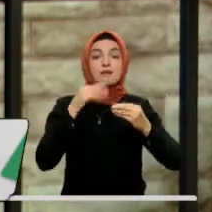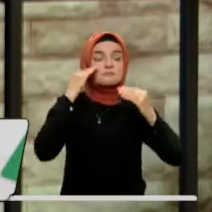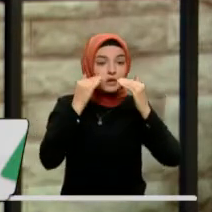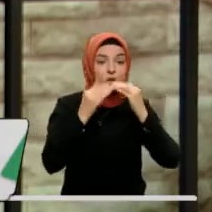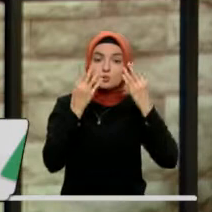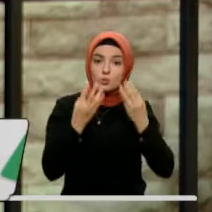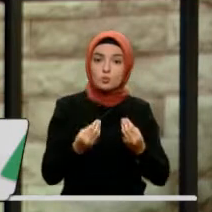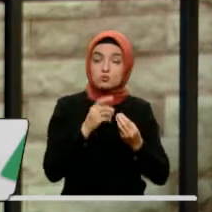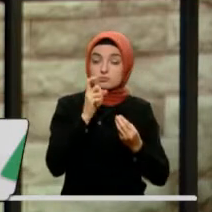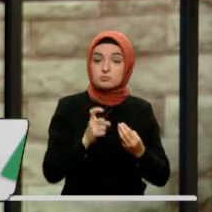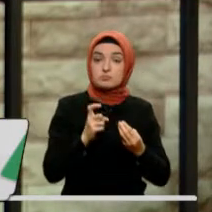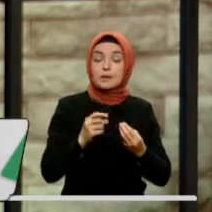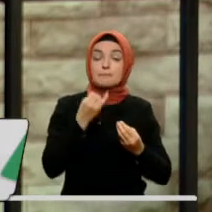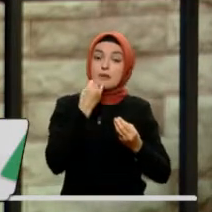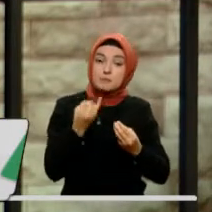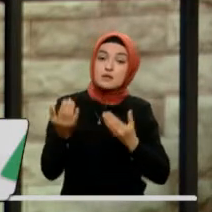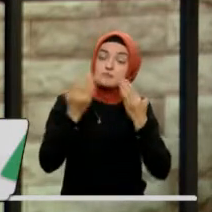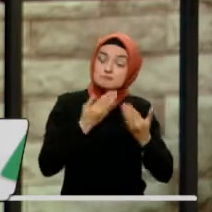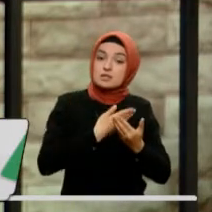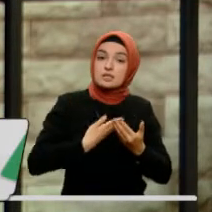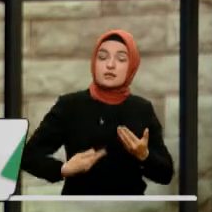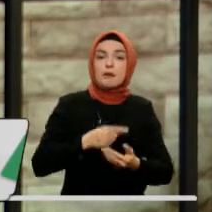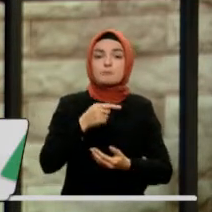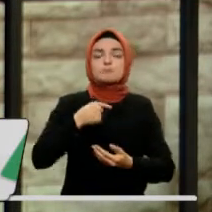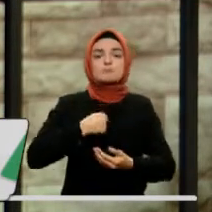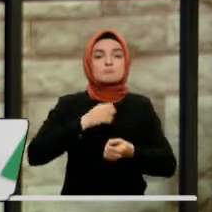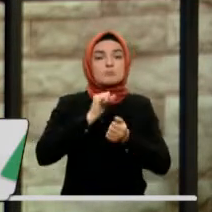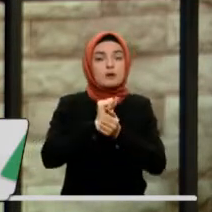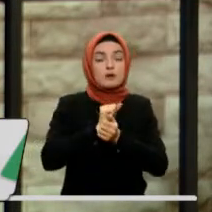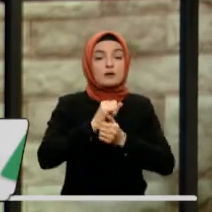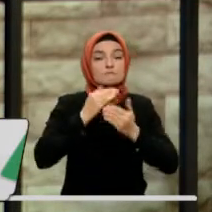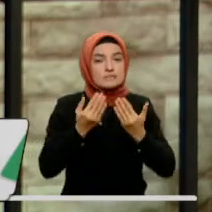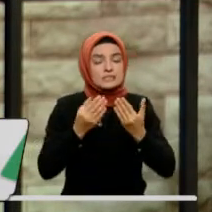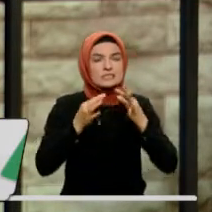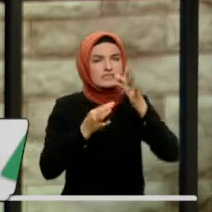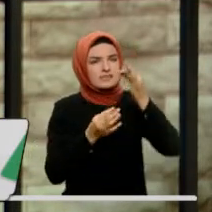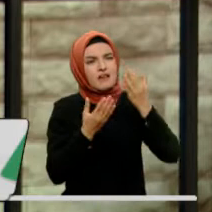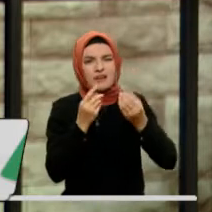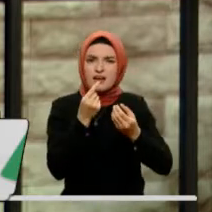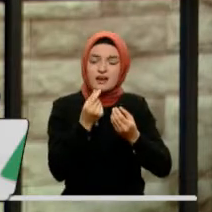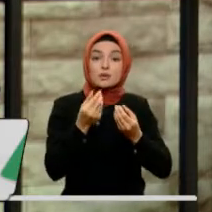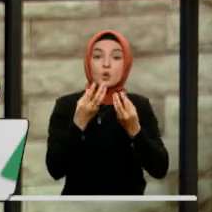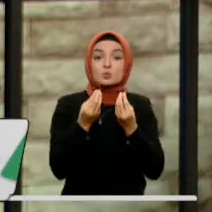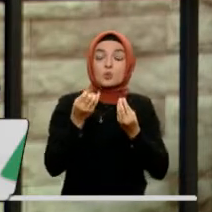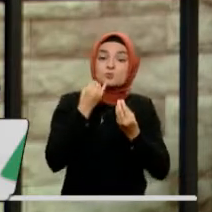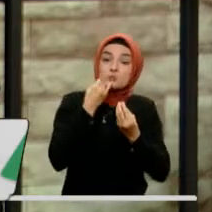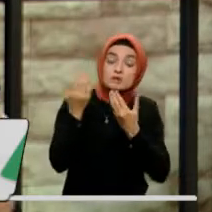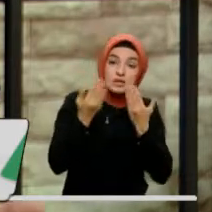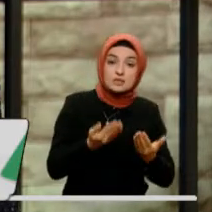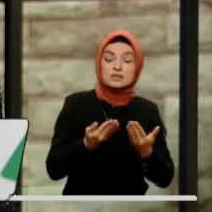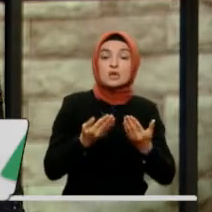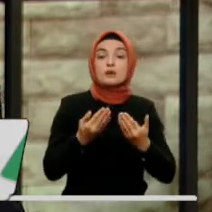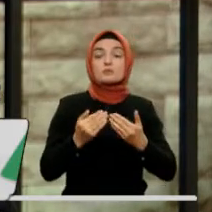kalabalık insanlardır. Misafir ağırlamayı çok severler. Bizim aile yapımızda insan sayısı azdır. Çok misafir ağırlayarak büyümedin.